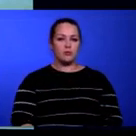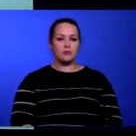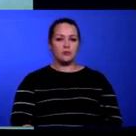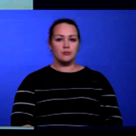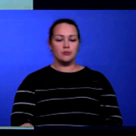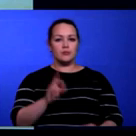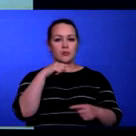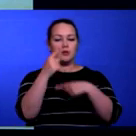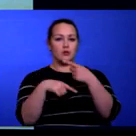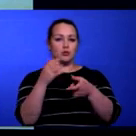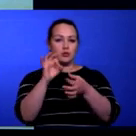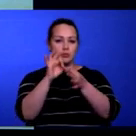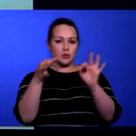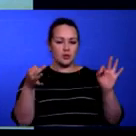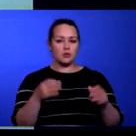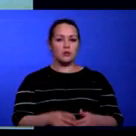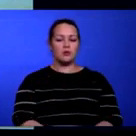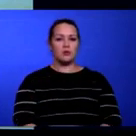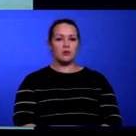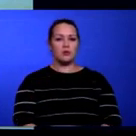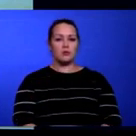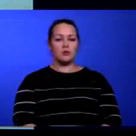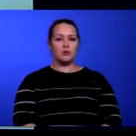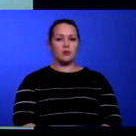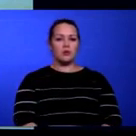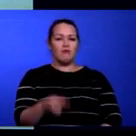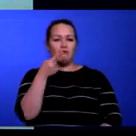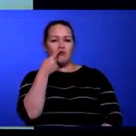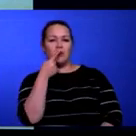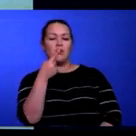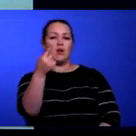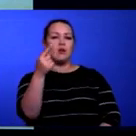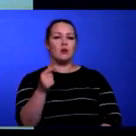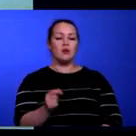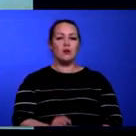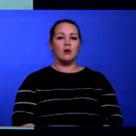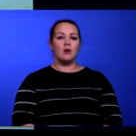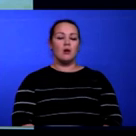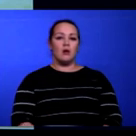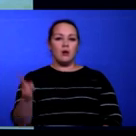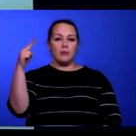следующее предложение вдали дельфинов увидеть можно